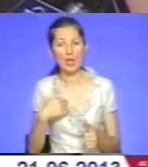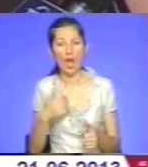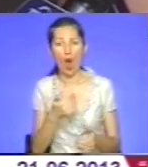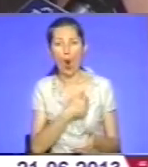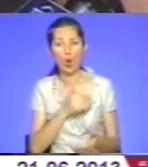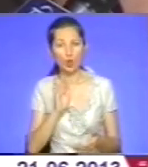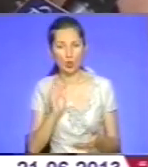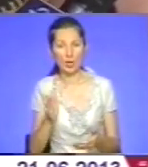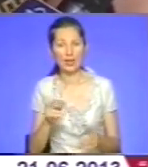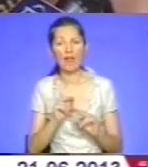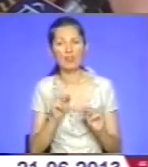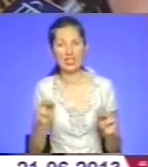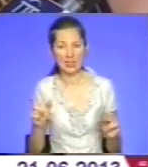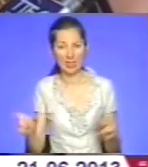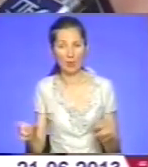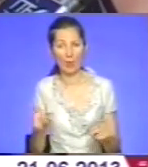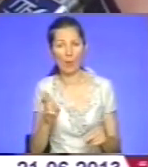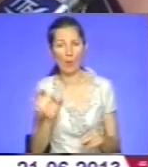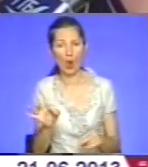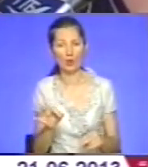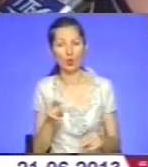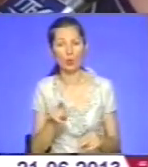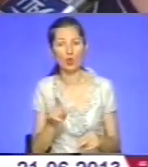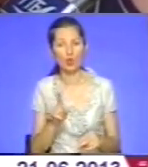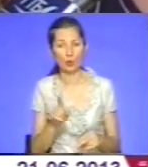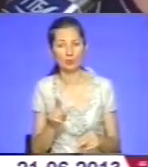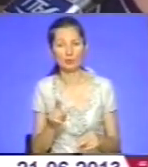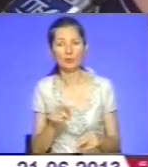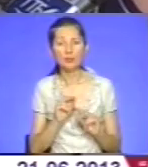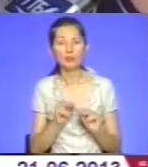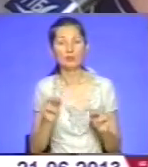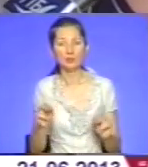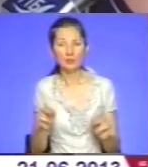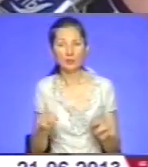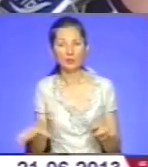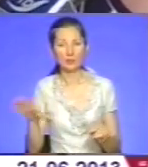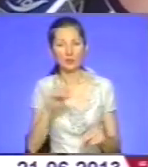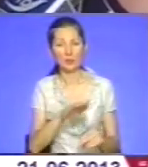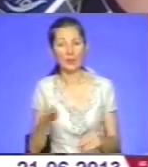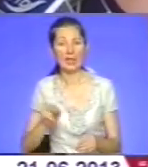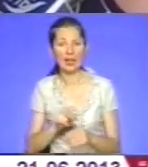стати вчителем, тому що вчителі всіх дітей